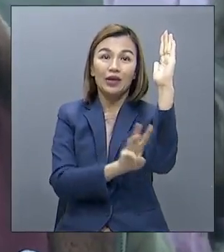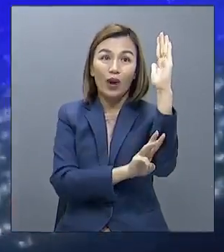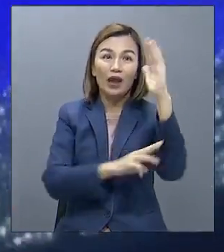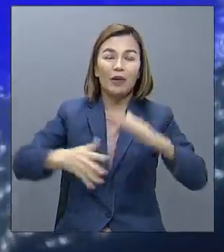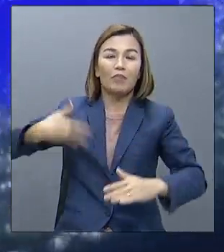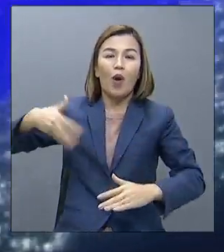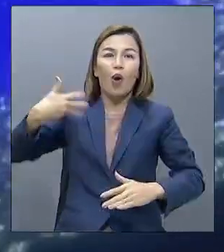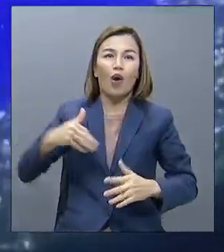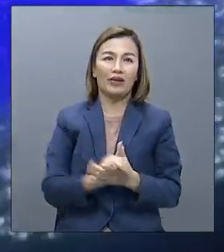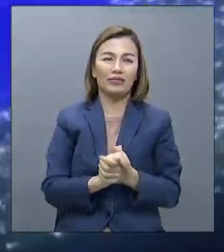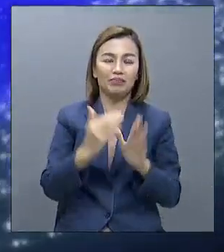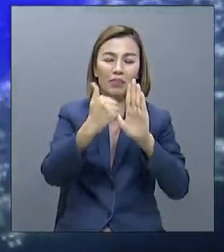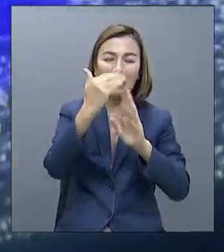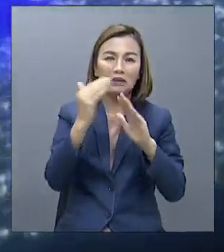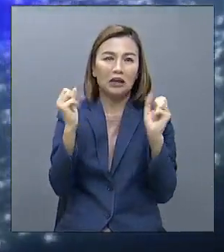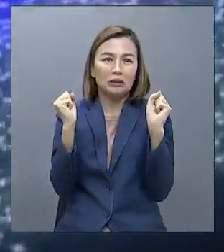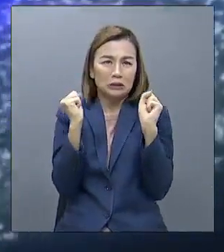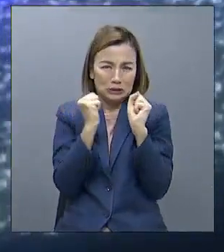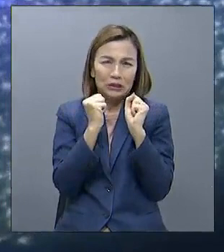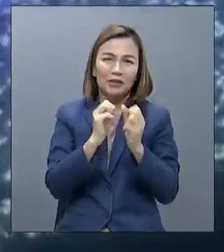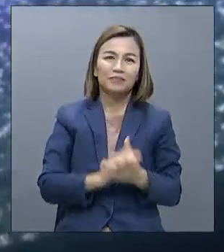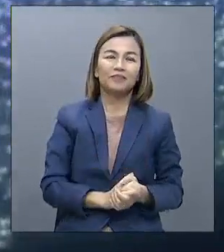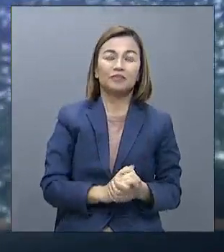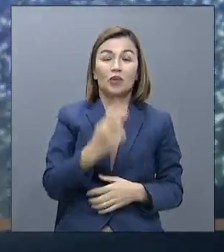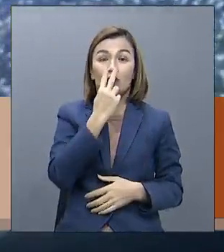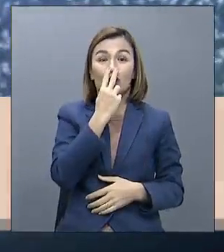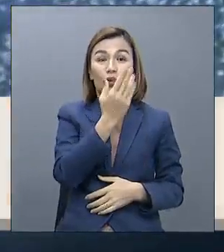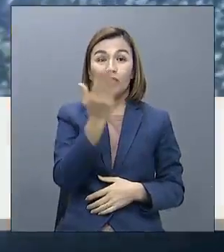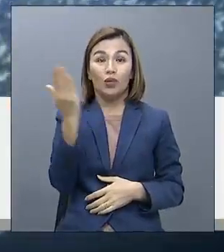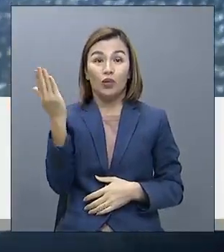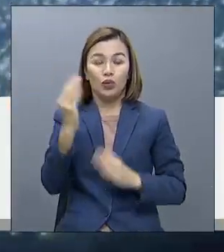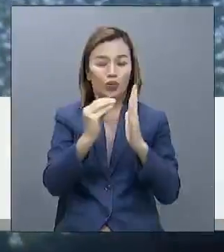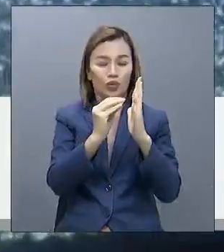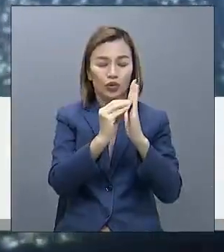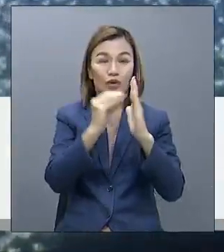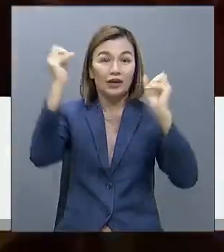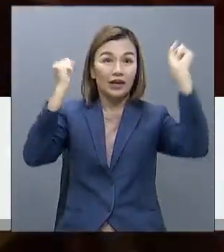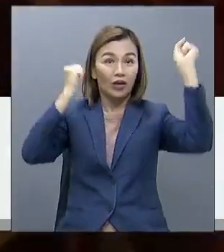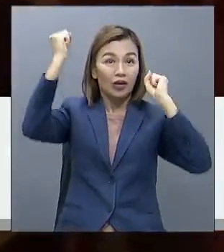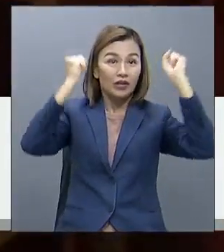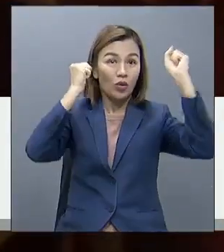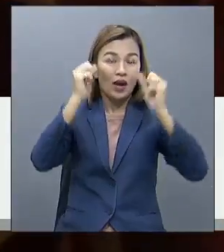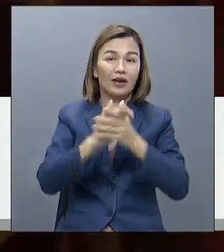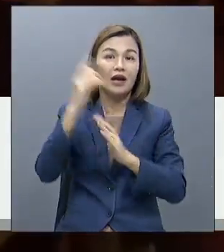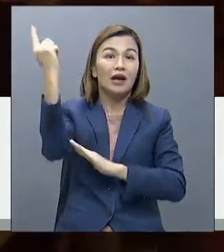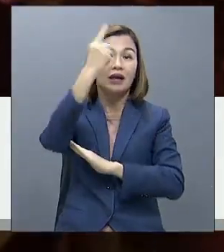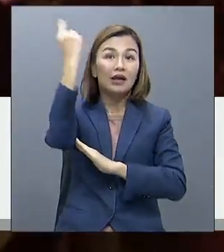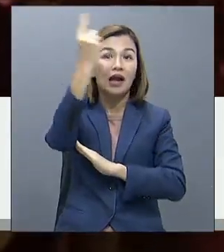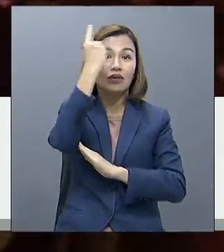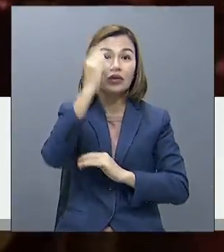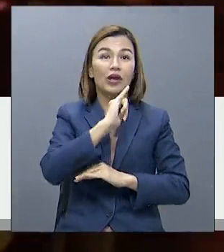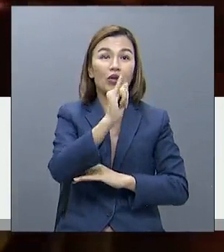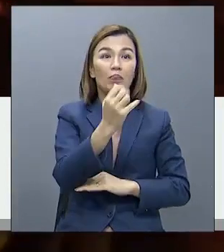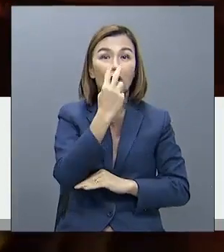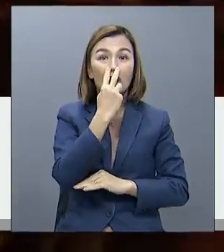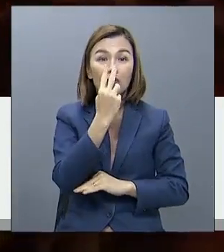าครับ พาคุณผู้ชมไปดูบรรยากาศท่องเที่ยวที่จังหวัดนครสวรรค์กันต่อครับนี่เป็นภาพของนักท่องเที่ยวเขาเข้าไปชมความสวย